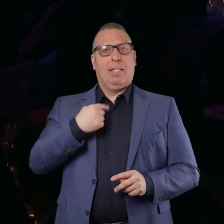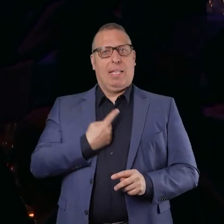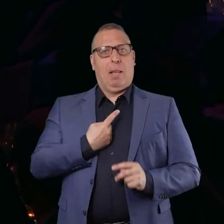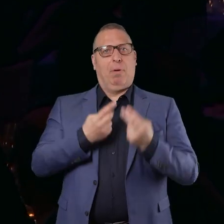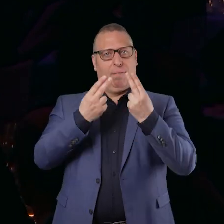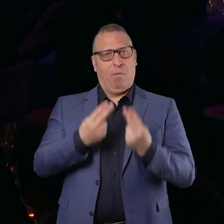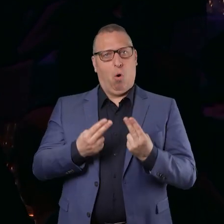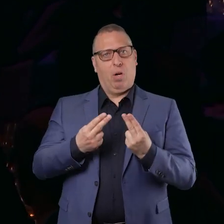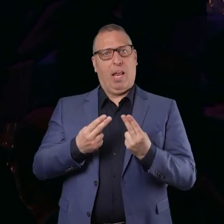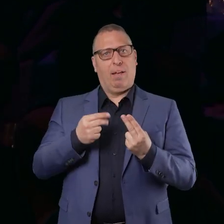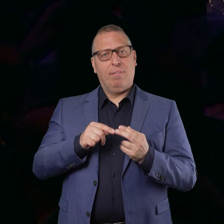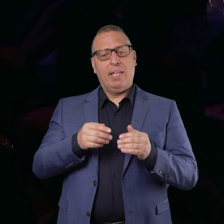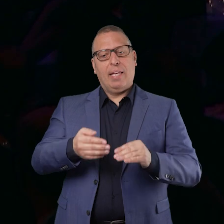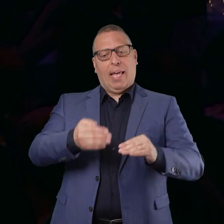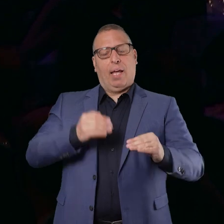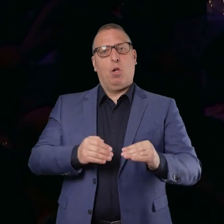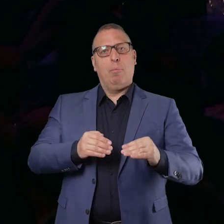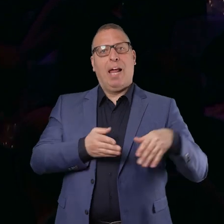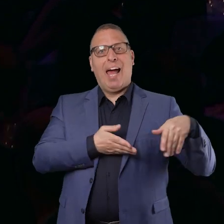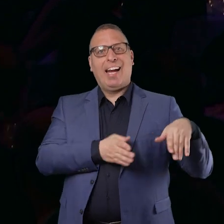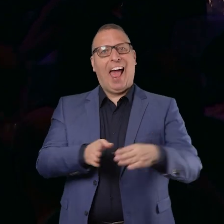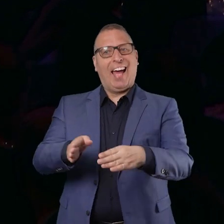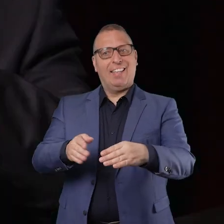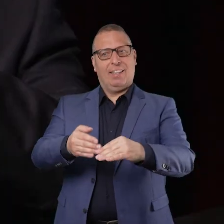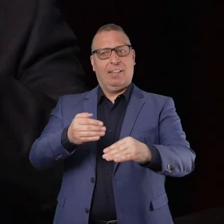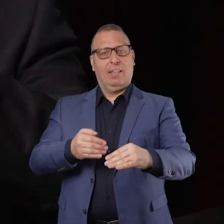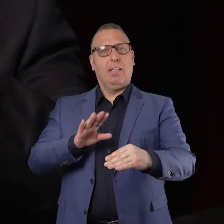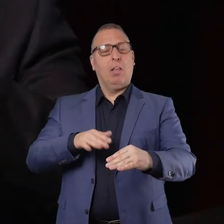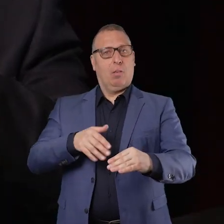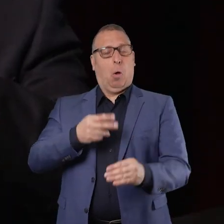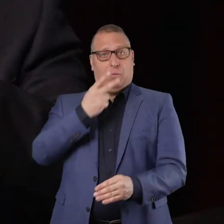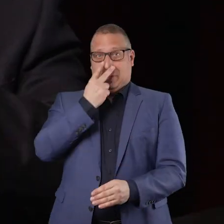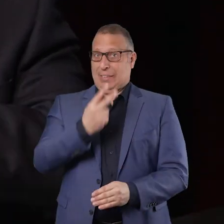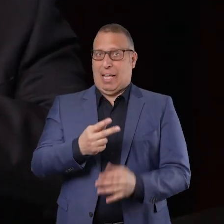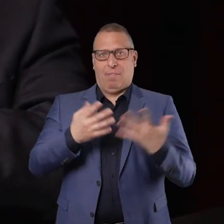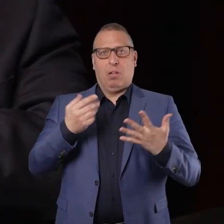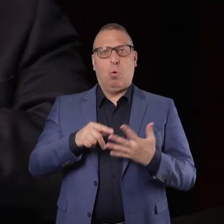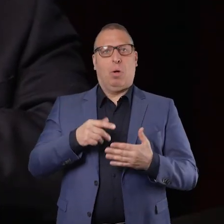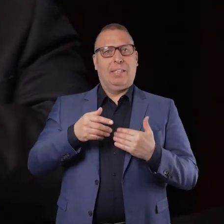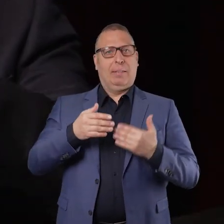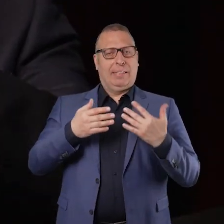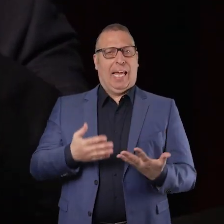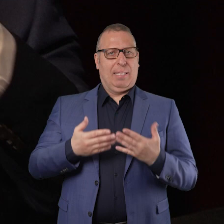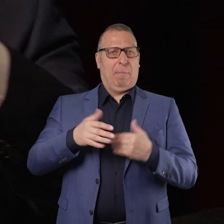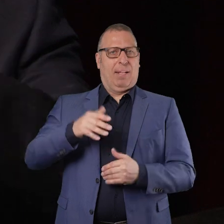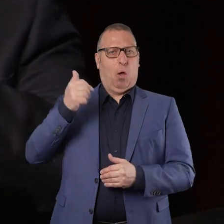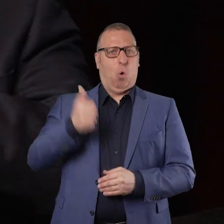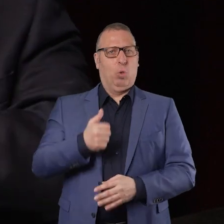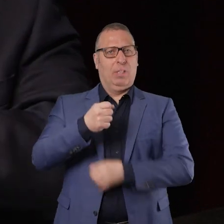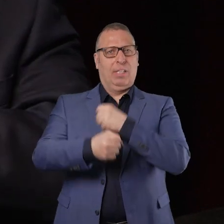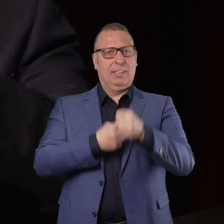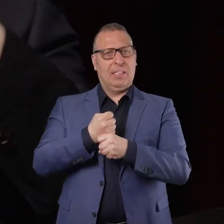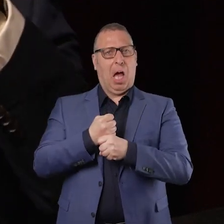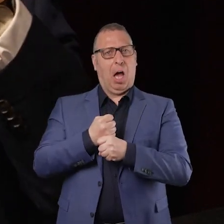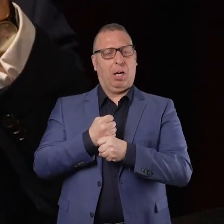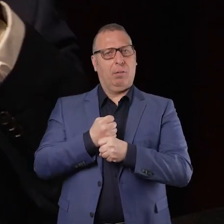wohne gerade eigentlich gegenüber dem Rhein, dann nachher kann man doch feststellen, dass wir jetzt über 100 Jahre